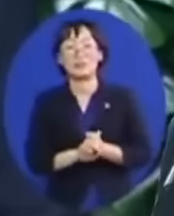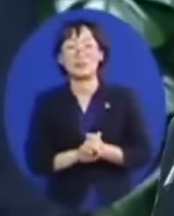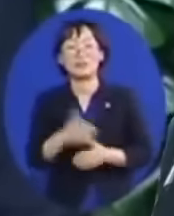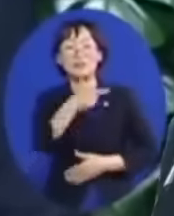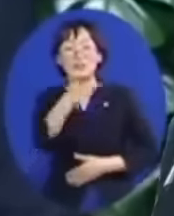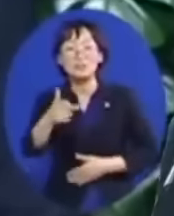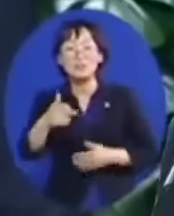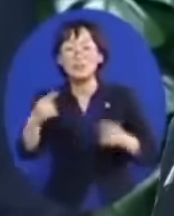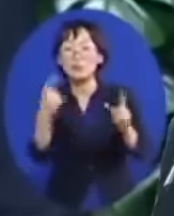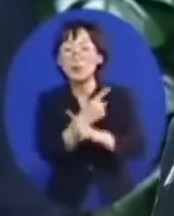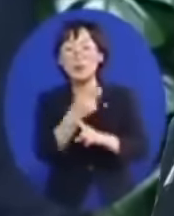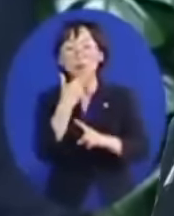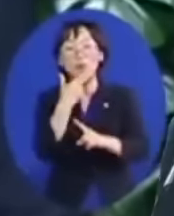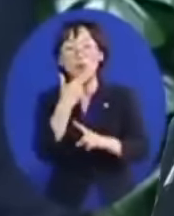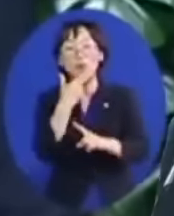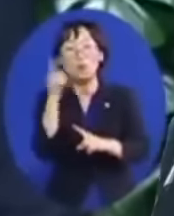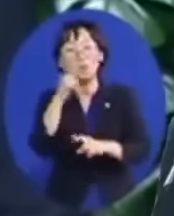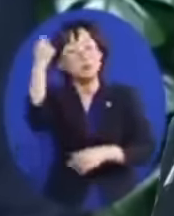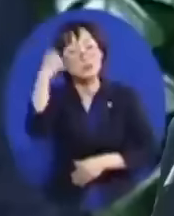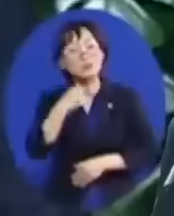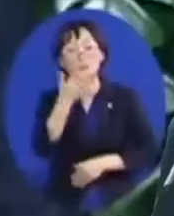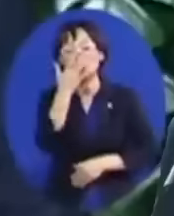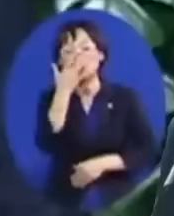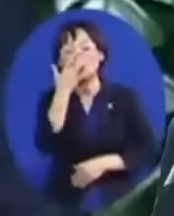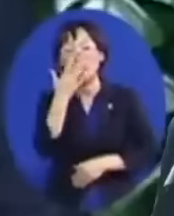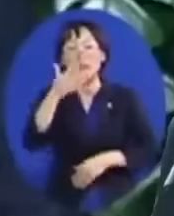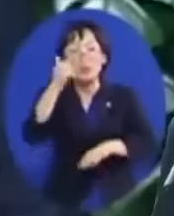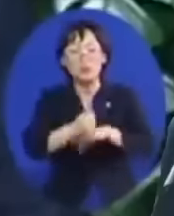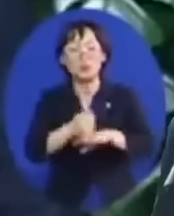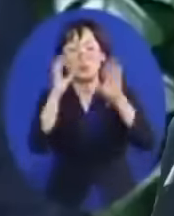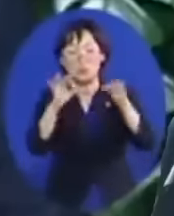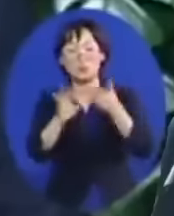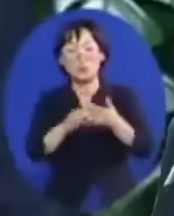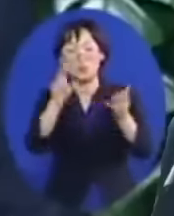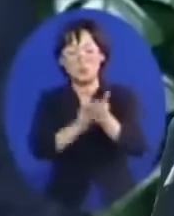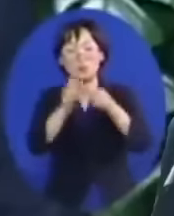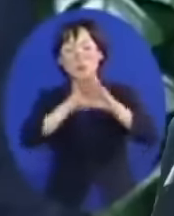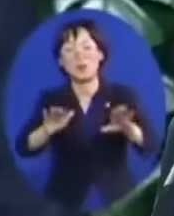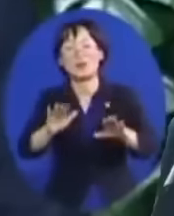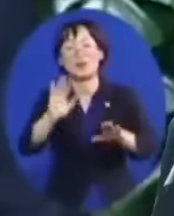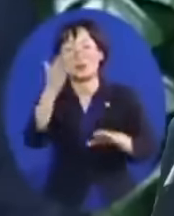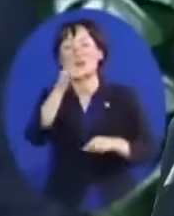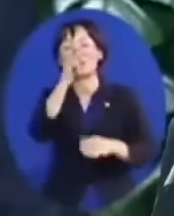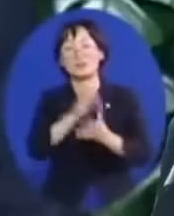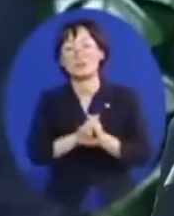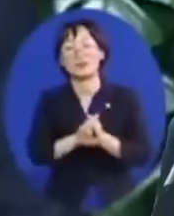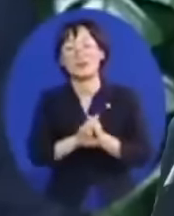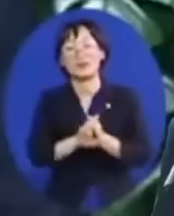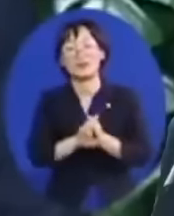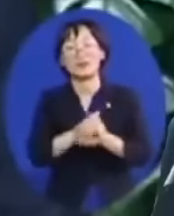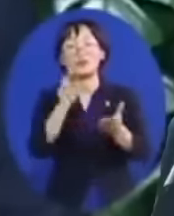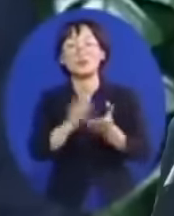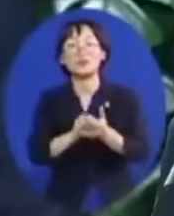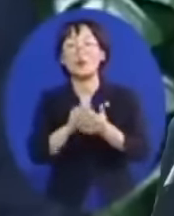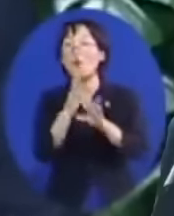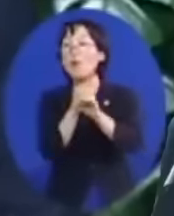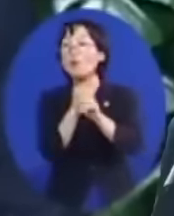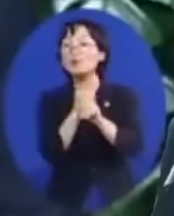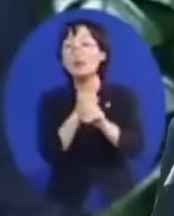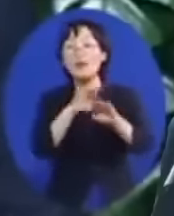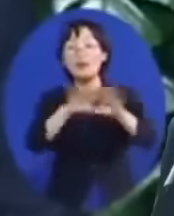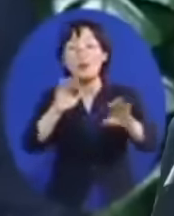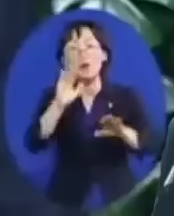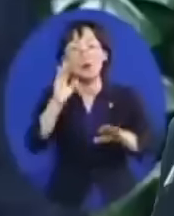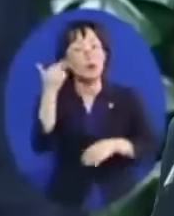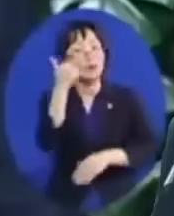큰 변화도 없고 느낌도 없는 것 같은데 나중에 이따가 보면 문제가 해결되어 있어요. 언제 해결됐냐?